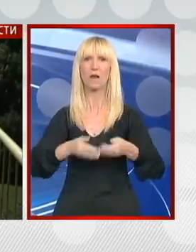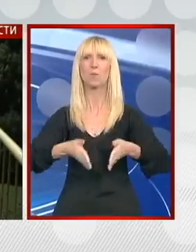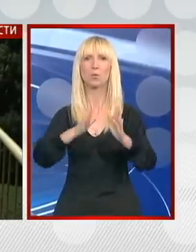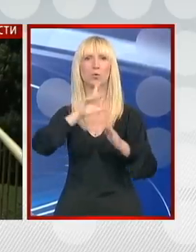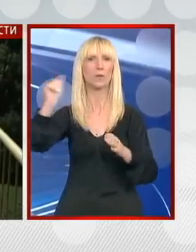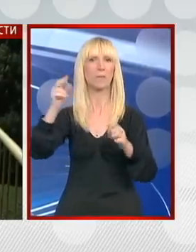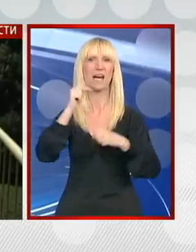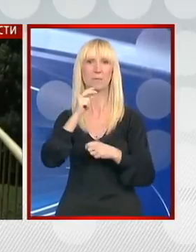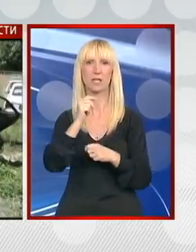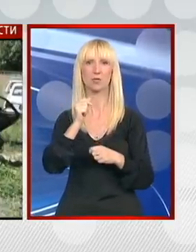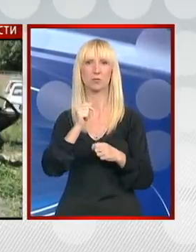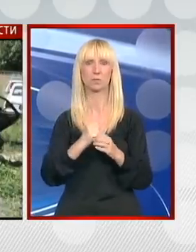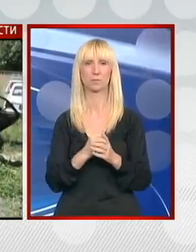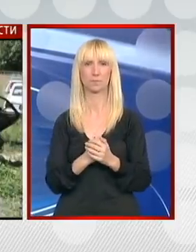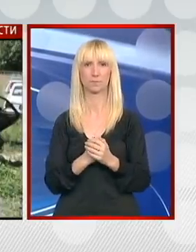putu prema Ribariću.